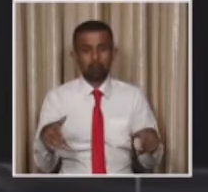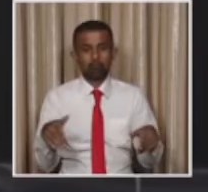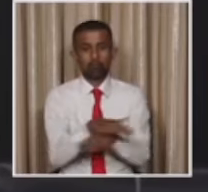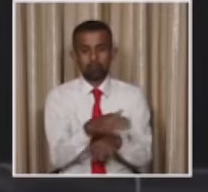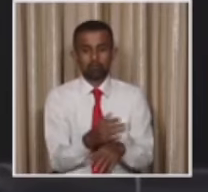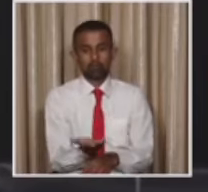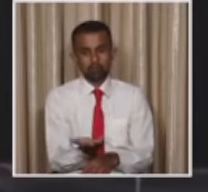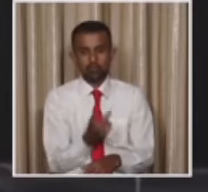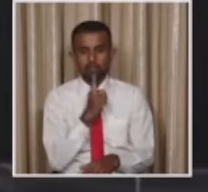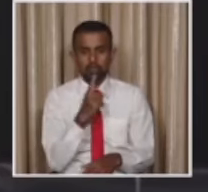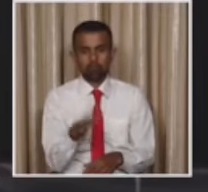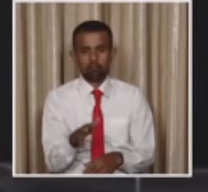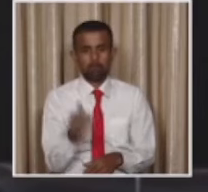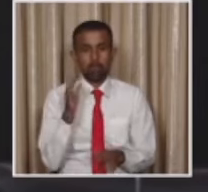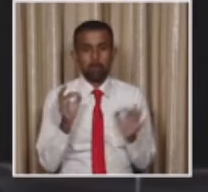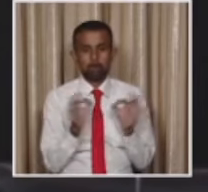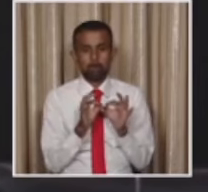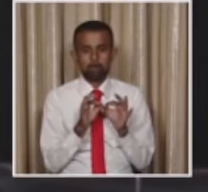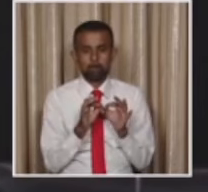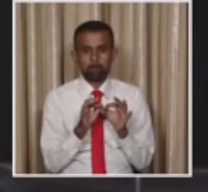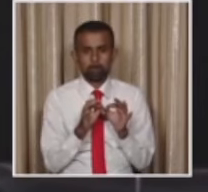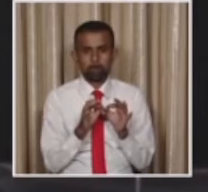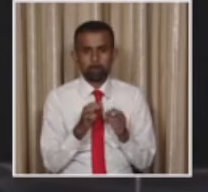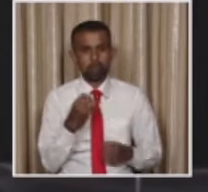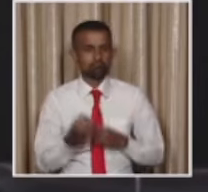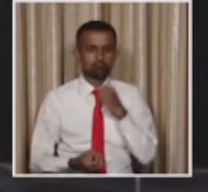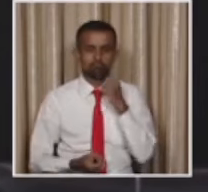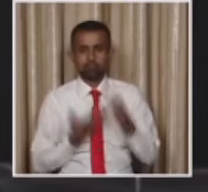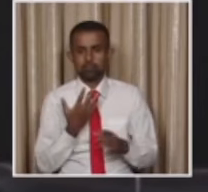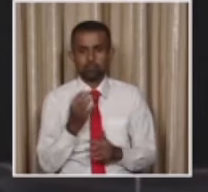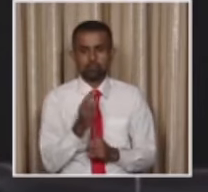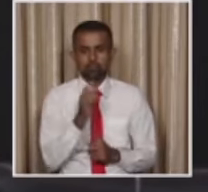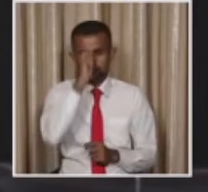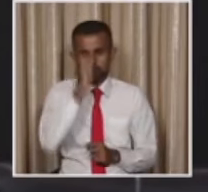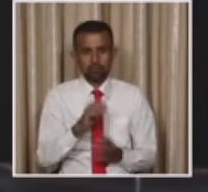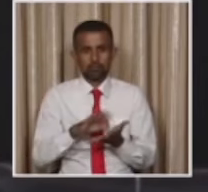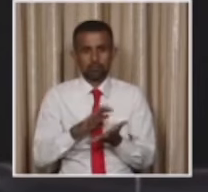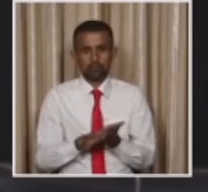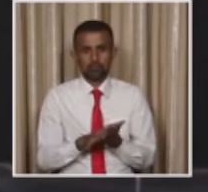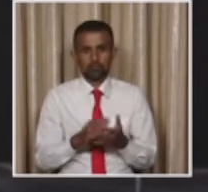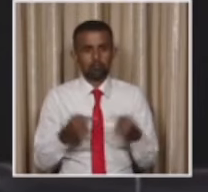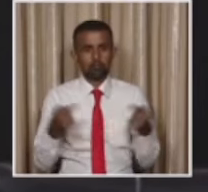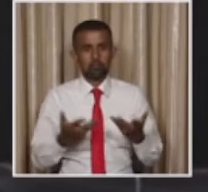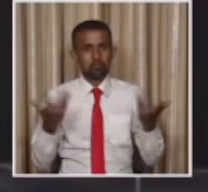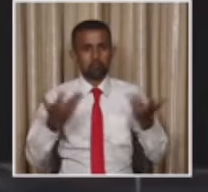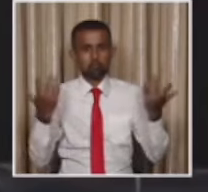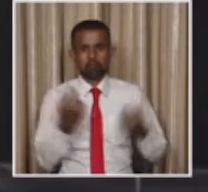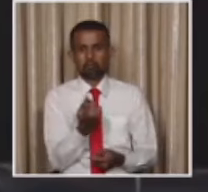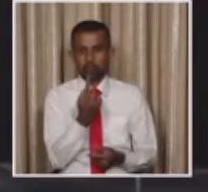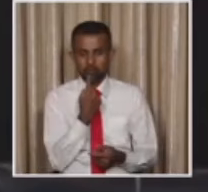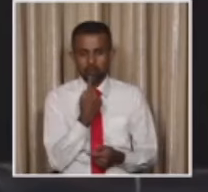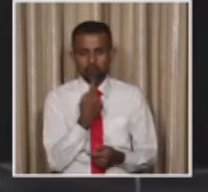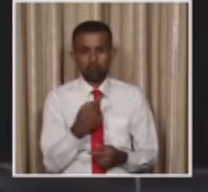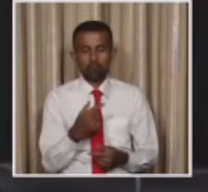කියලා ඉල්ලින් කළා. ඒ වෙලේ බැසිල් රාජපක්ෂ පරල වෙලා ප්‍රකෝප වෙලා ජනාධිපතිතුමා ගන්න තීරණ වලට එහෙම විරුද්ධ වෙන්න බෑ කියලා